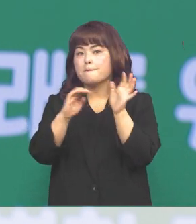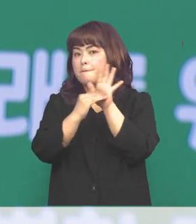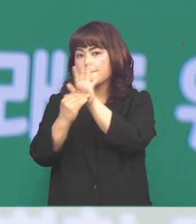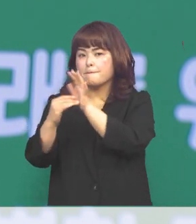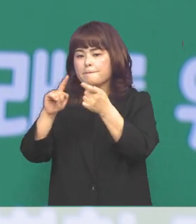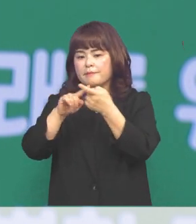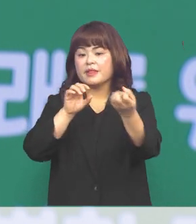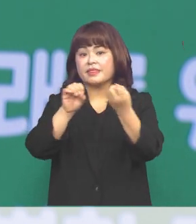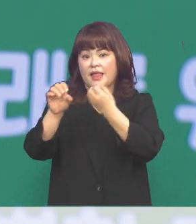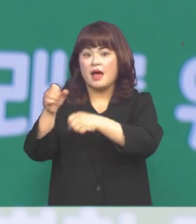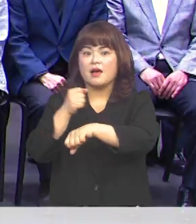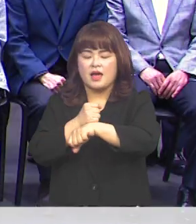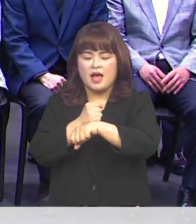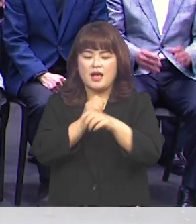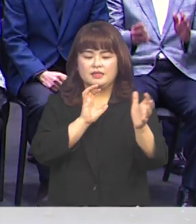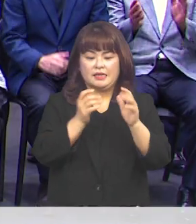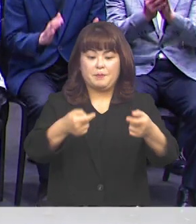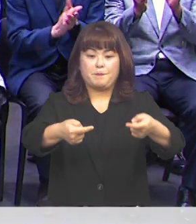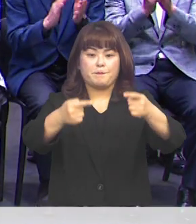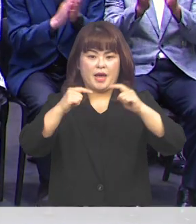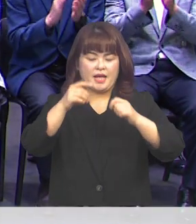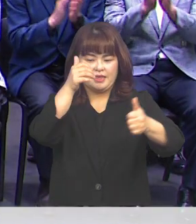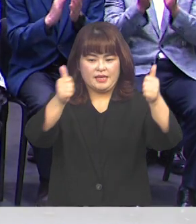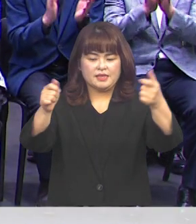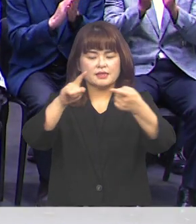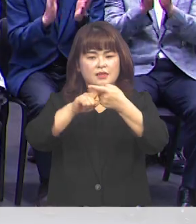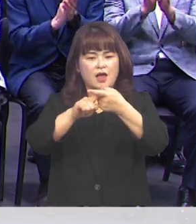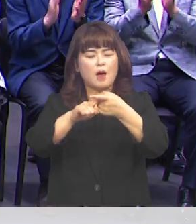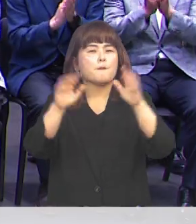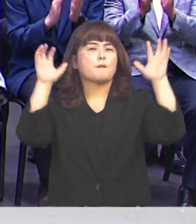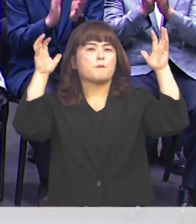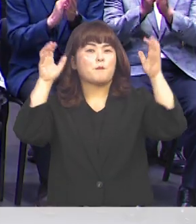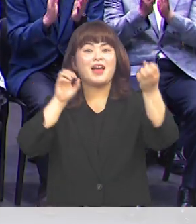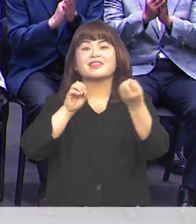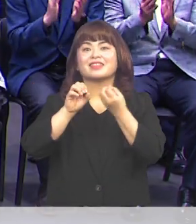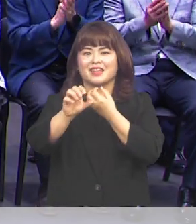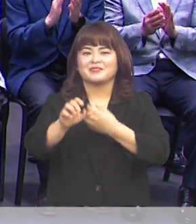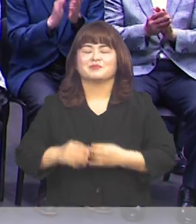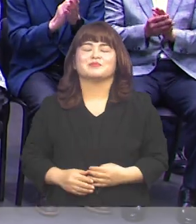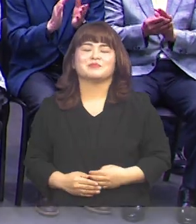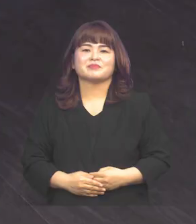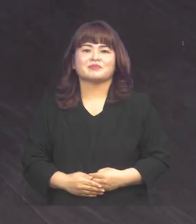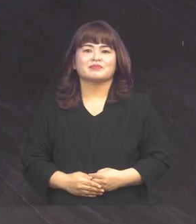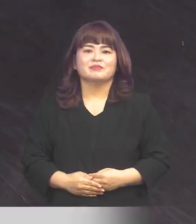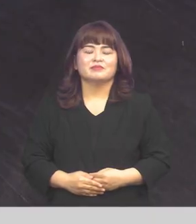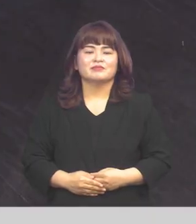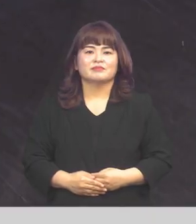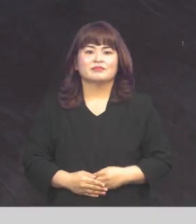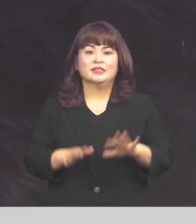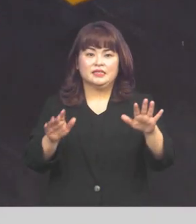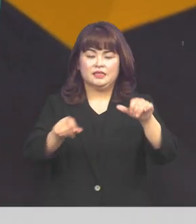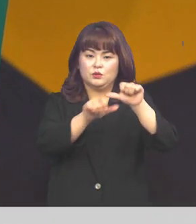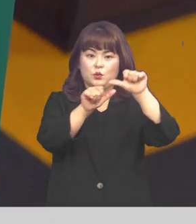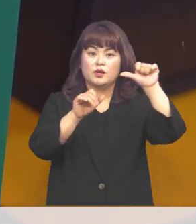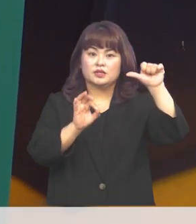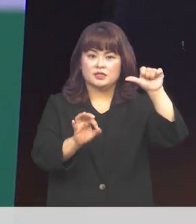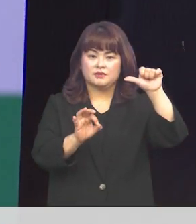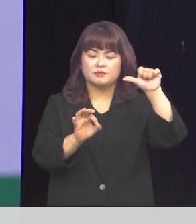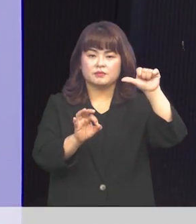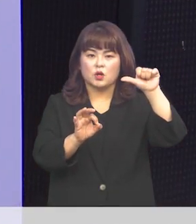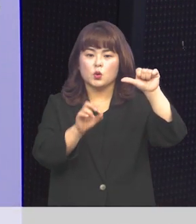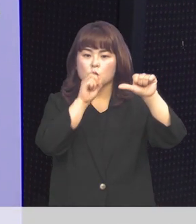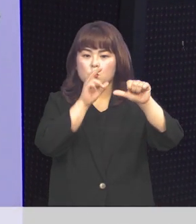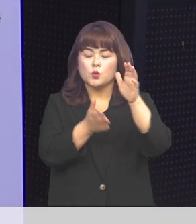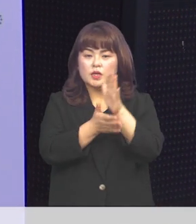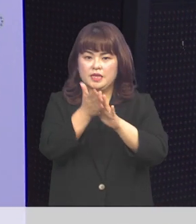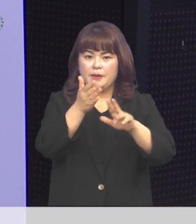방안 등을 답했으며 간담회에 참석한 교장들은 이에 박수로 화답했습니다. 또한 10일 이상일